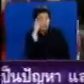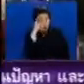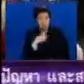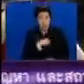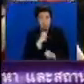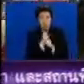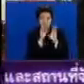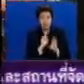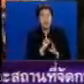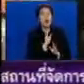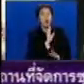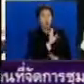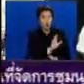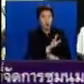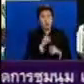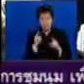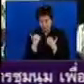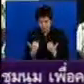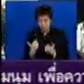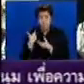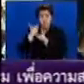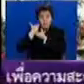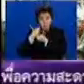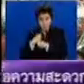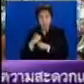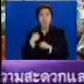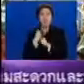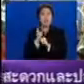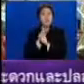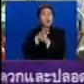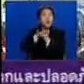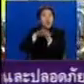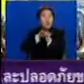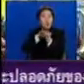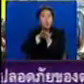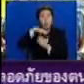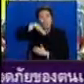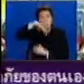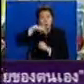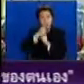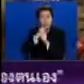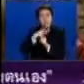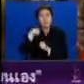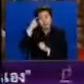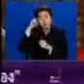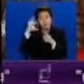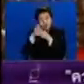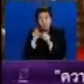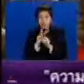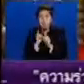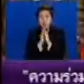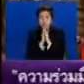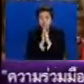อบพิธีอย่างไรส่วนการที่พรรคประชาธิปัตย์ทำพิธีขอขมาพระแม่ธรณีที่พรรคนั้นเชื่อว่าเพียงแค่สวดมนต์ไหว้พระ